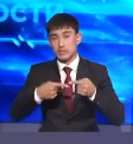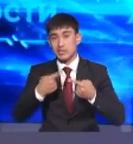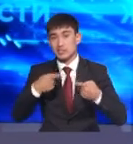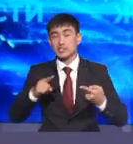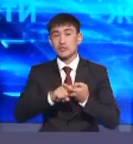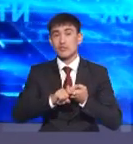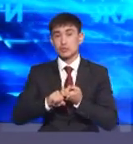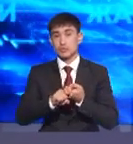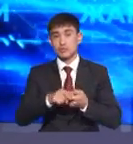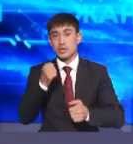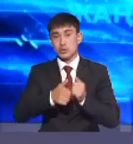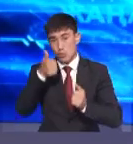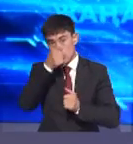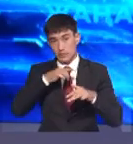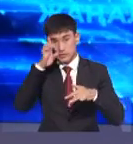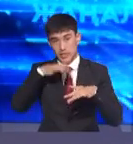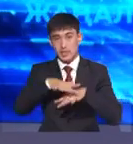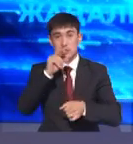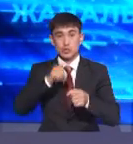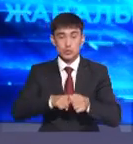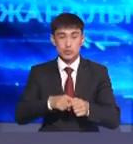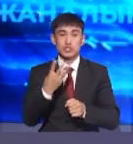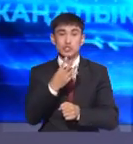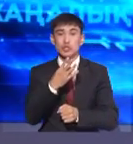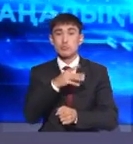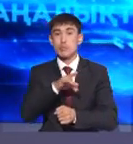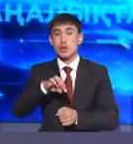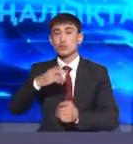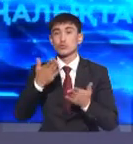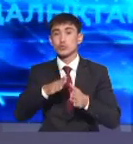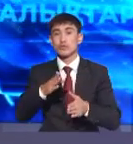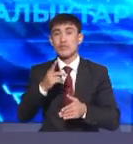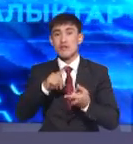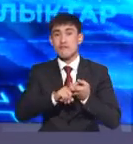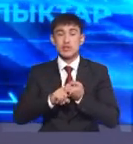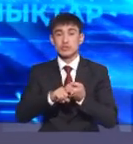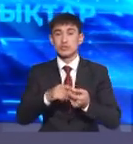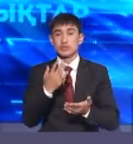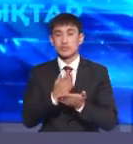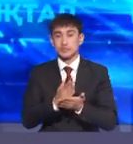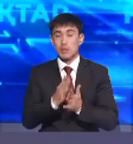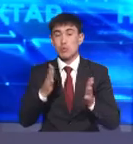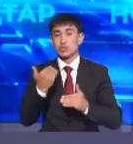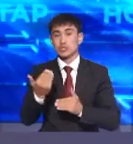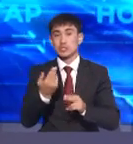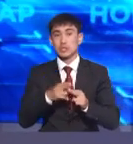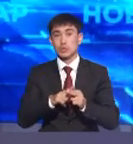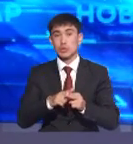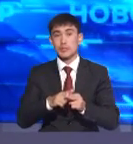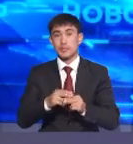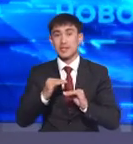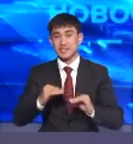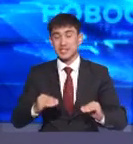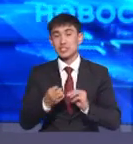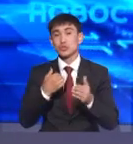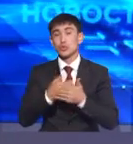различными вирусами. Ежегодно в стране регистрируется около 4 миллионов случаев вирусной инфекции, большая часть из которых приходится